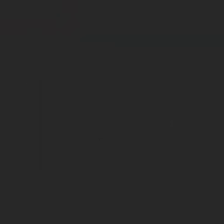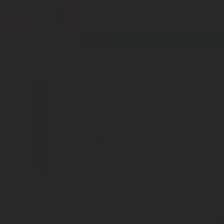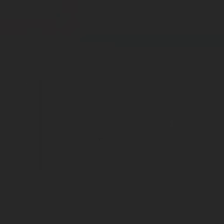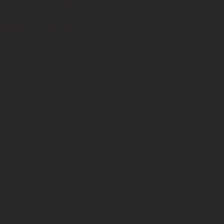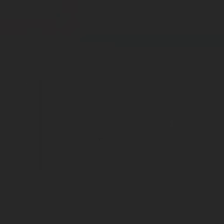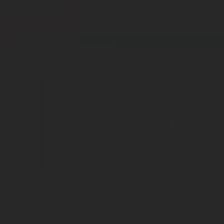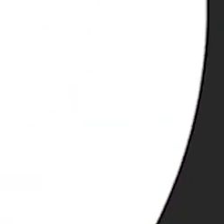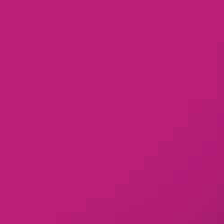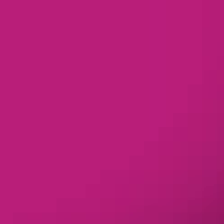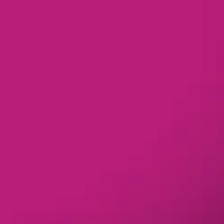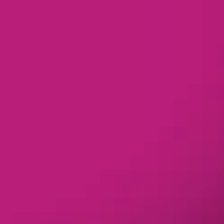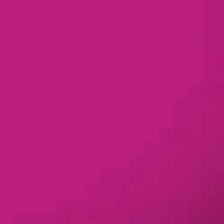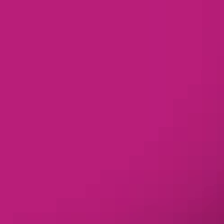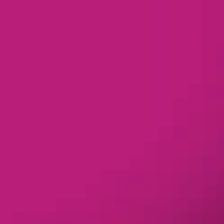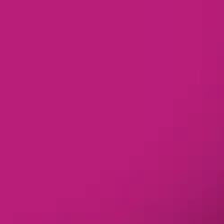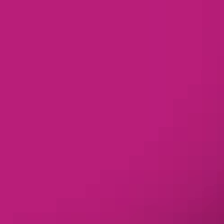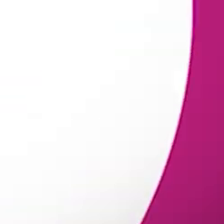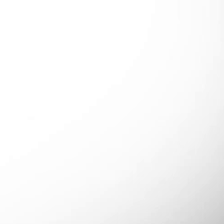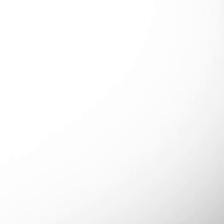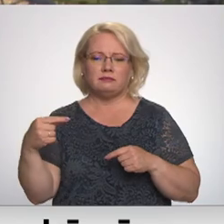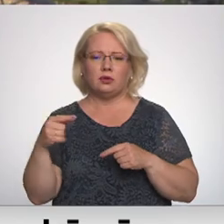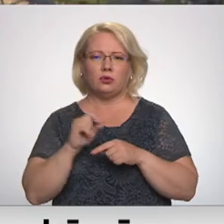Re, viss ēters ir te!